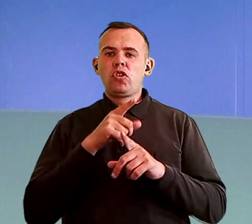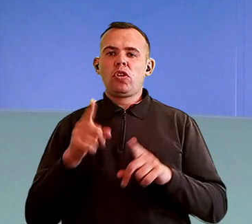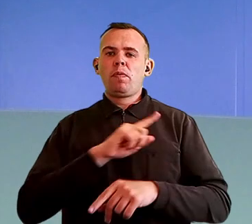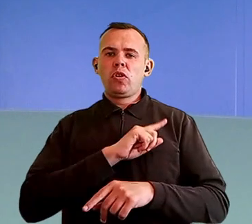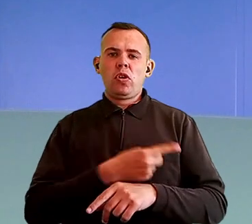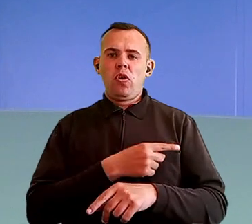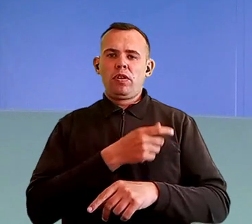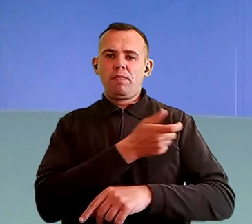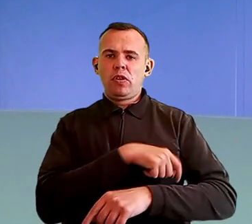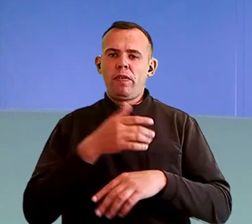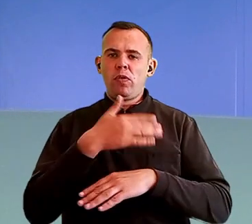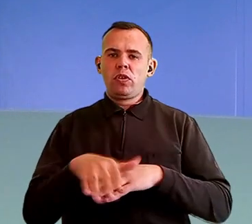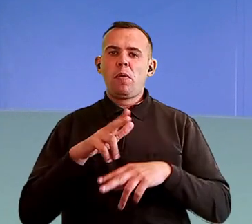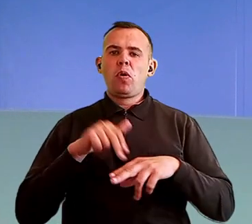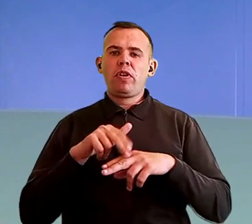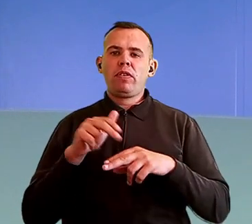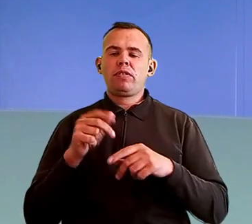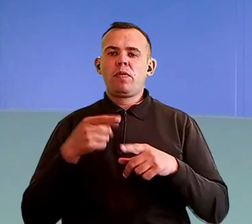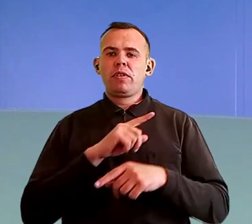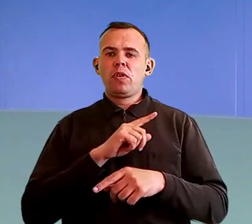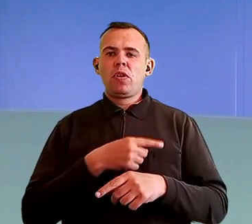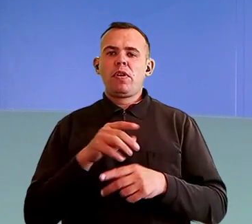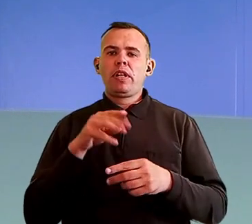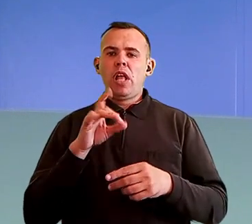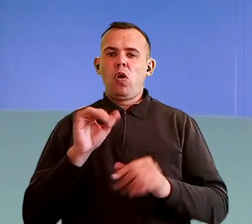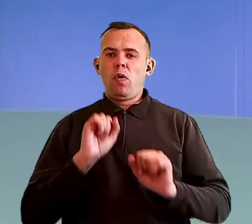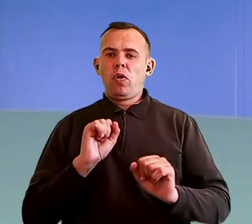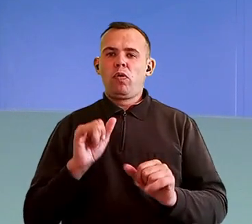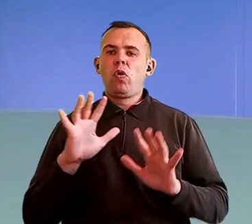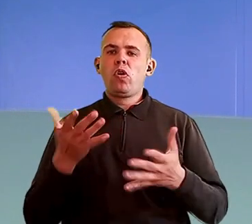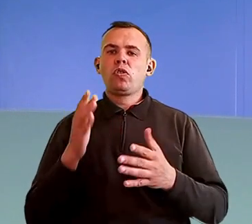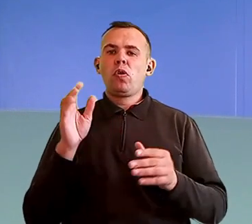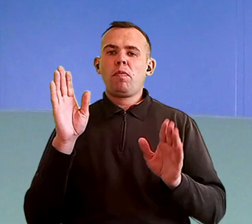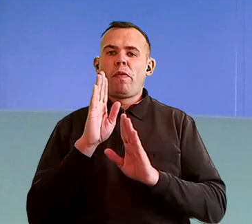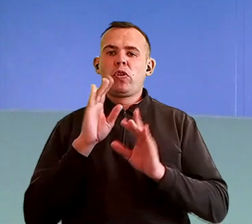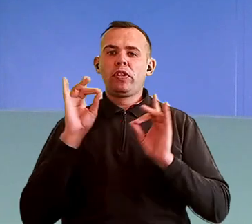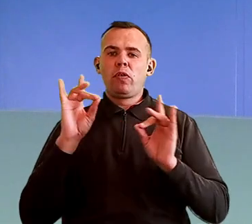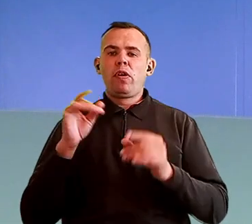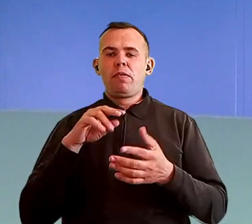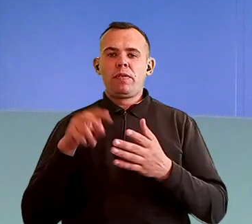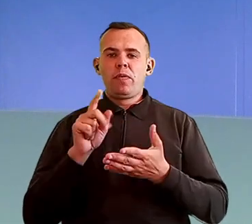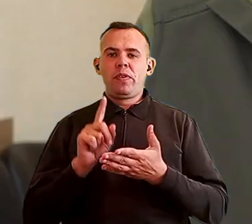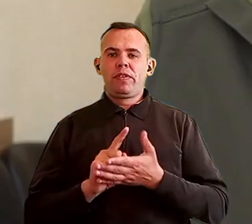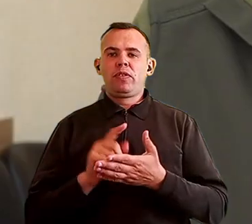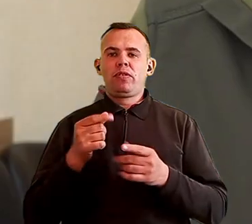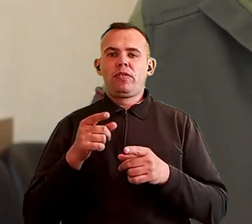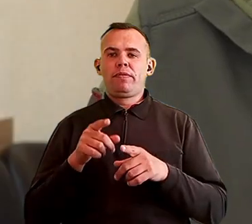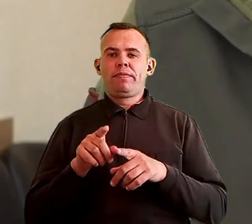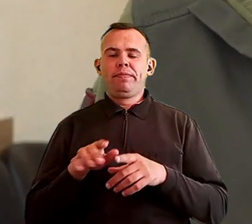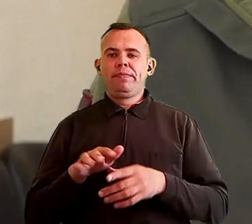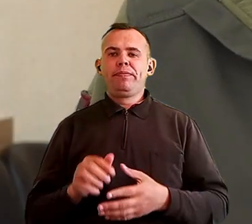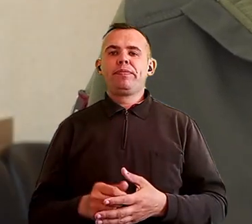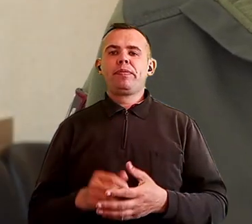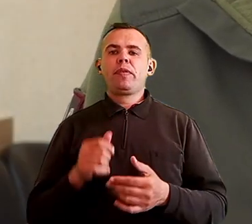вулиць правоохоронцями із силами тероборони. У разі повітряної тривоги необхідно пройти у найближче укриття. Тобто вони